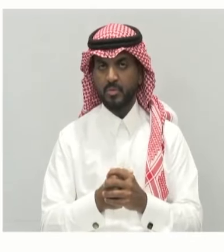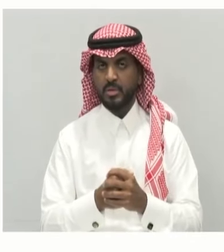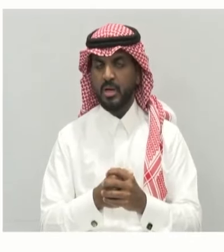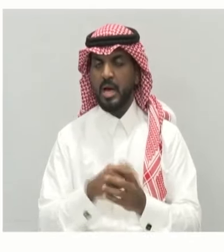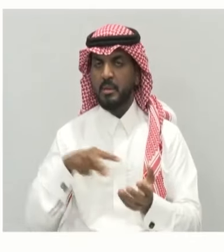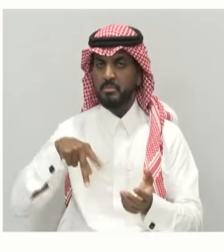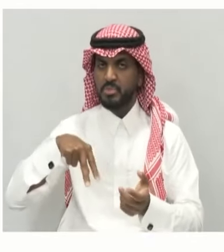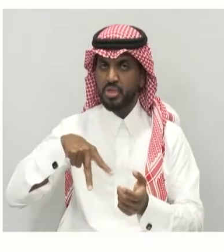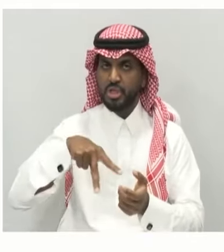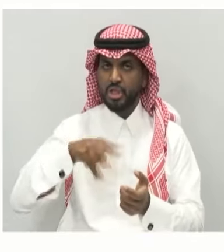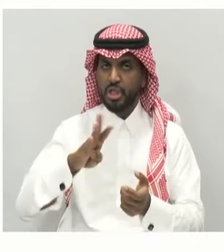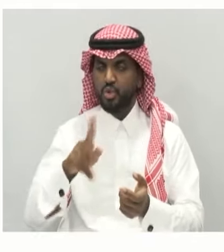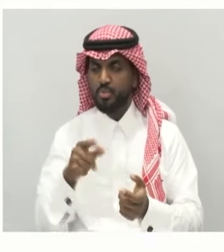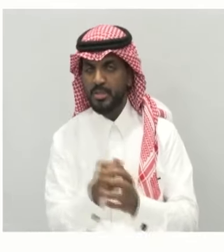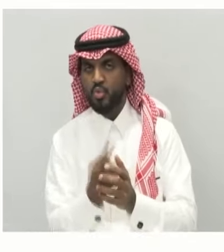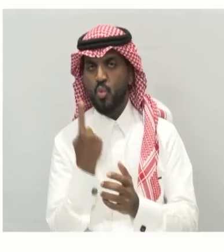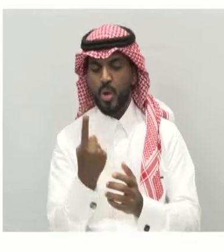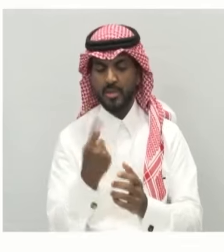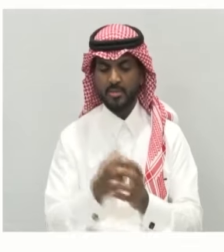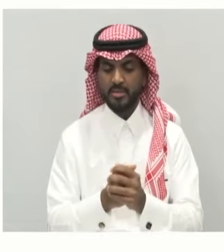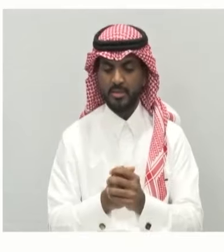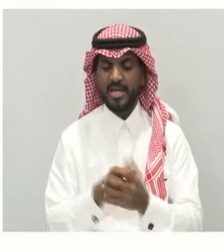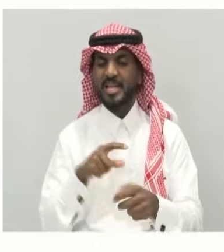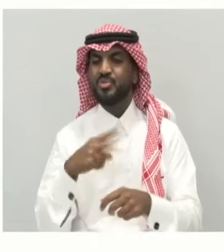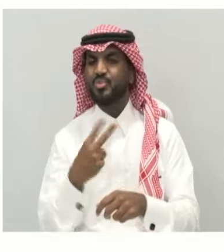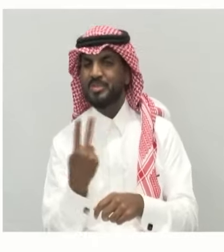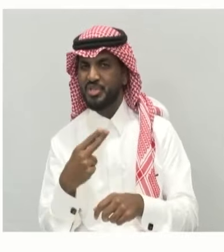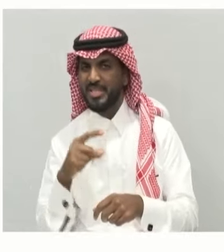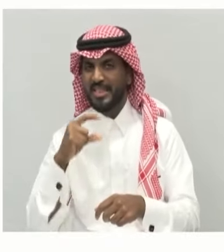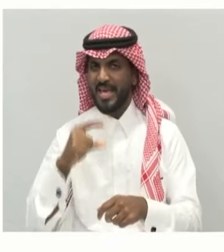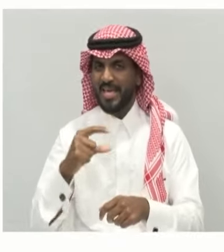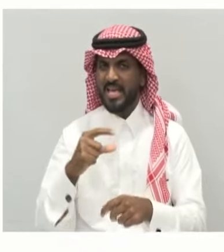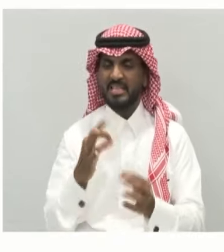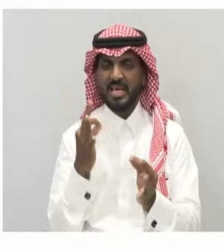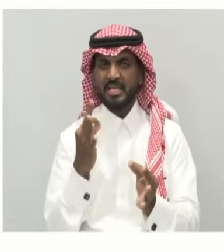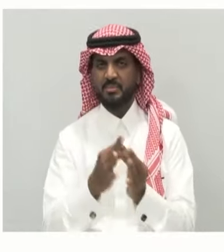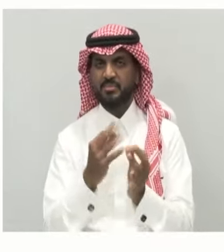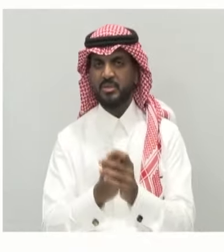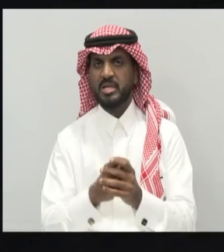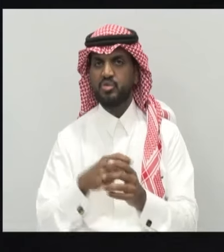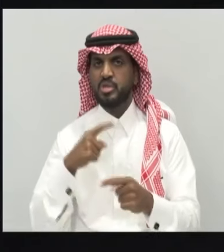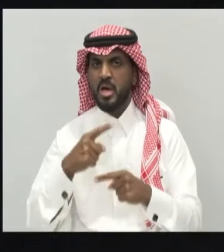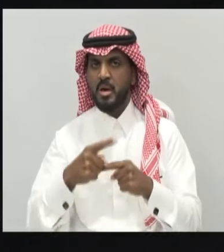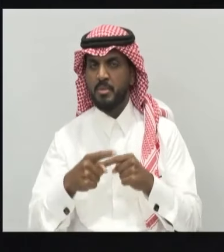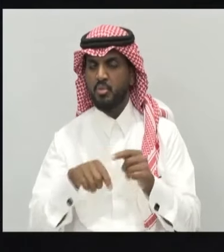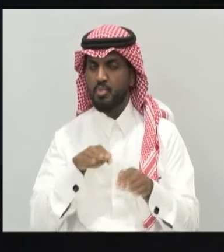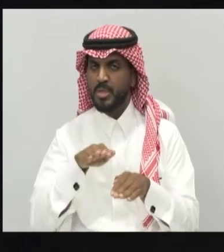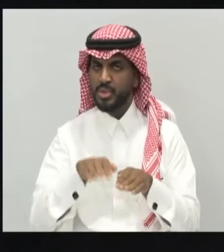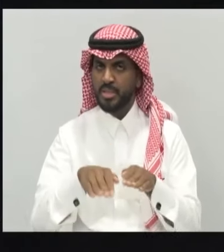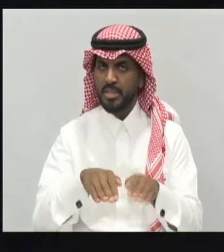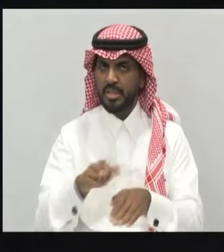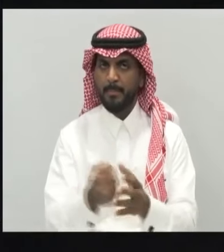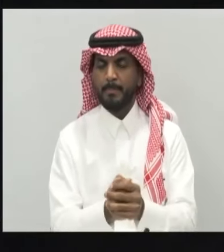امشي كيلومترا واحدا خلال 20 دقيقه تقريبا انا لو بستمر بالمشي هكذا يا ابطال